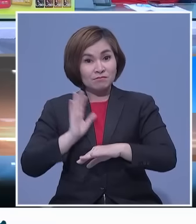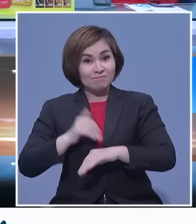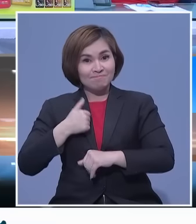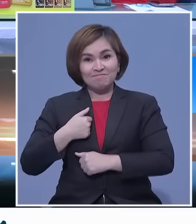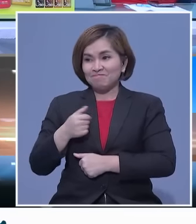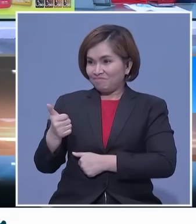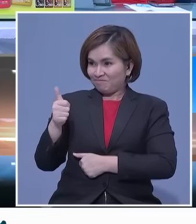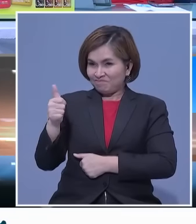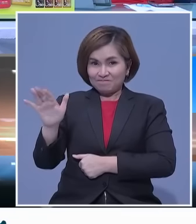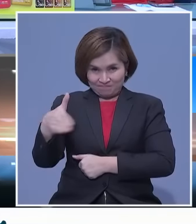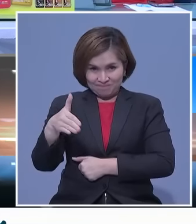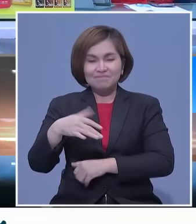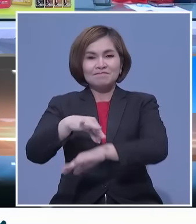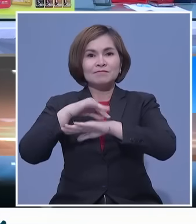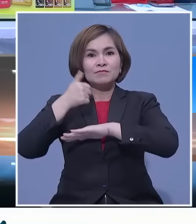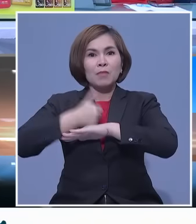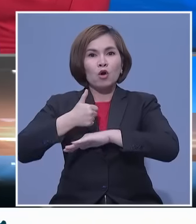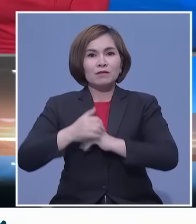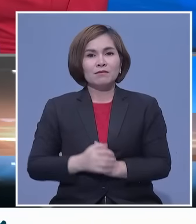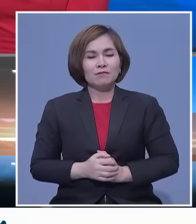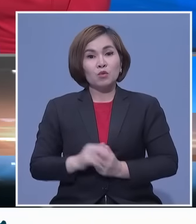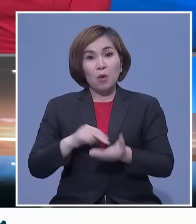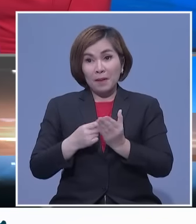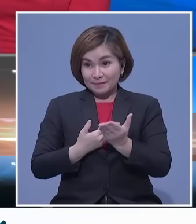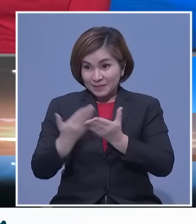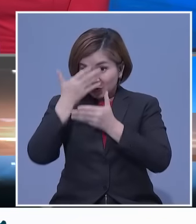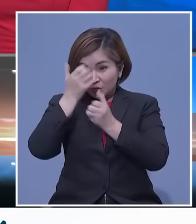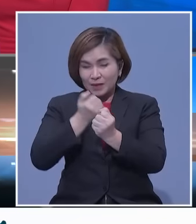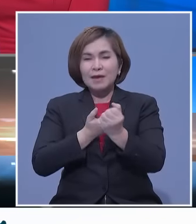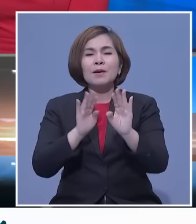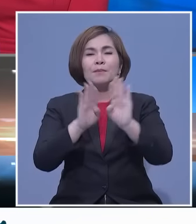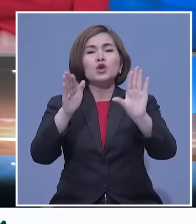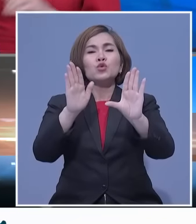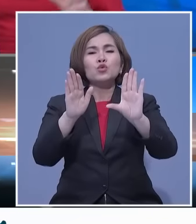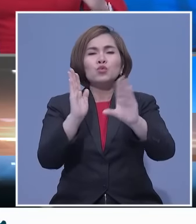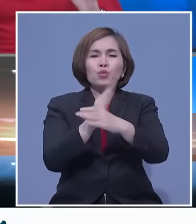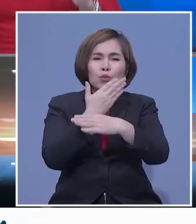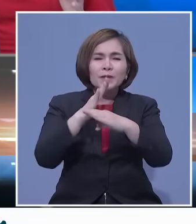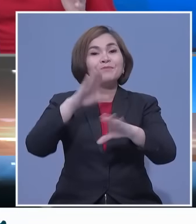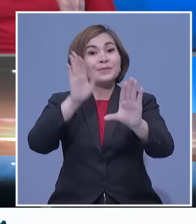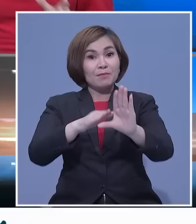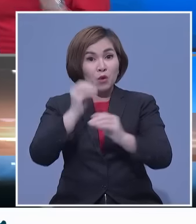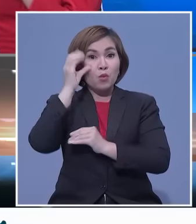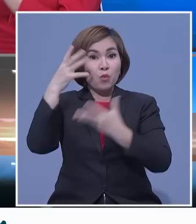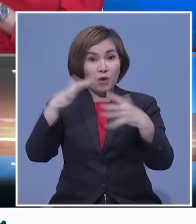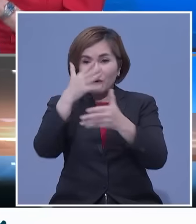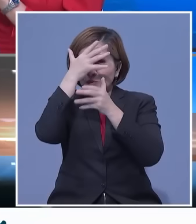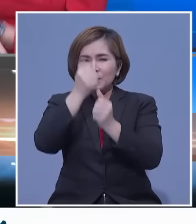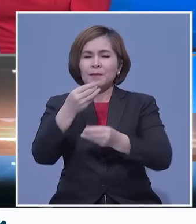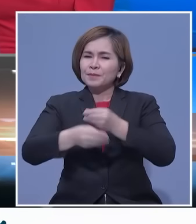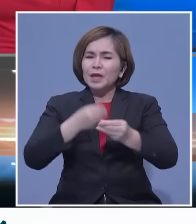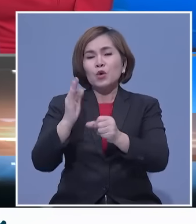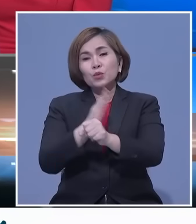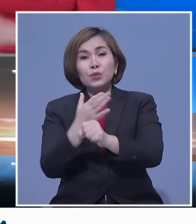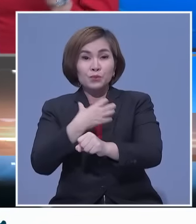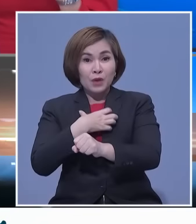โหง่เฮ้งดีเป็นบอสได้ดังนั้นชวนเปิดบินซะเลยมาเป็นตัวแทนเอาความรู้ที่ได้นั่นแหละมาสร้างเครือข่าย